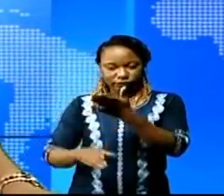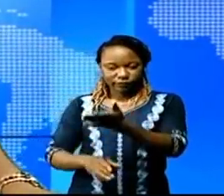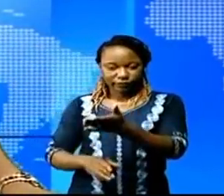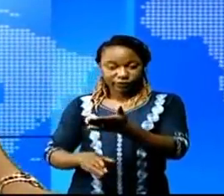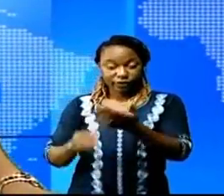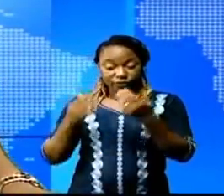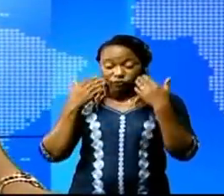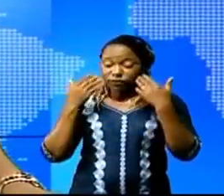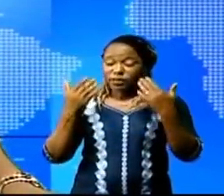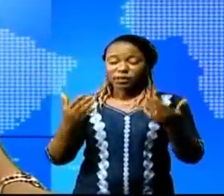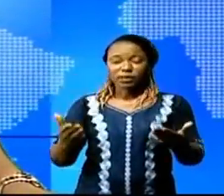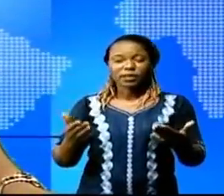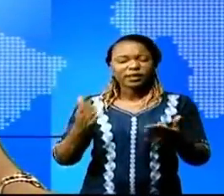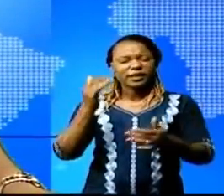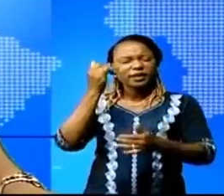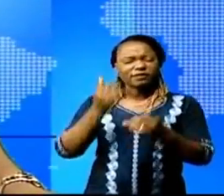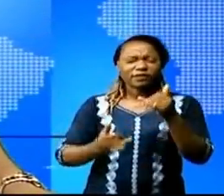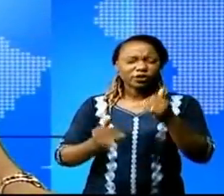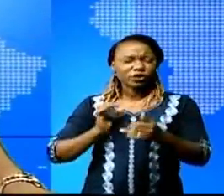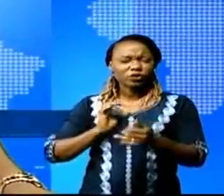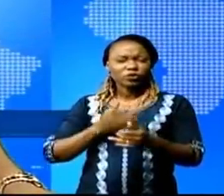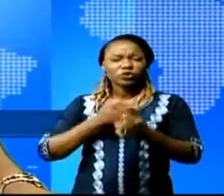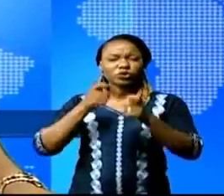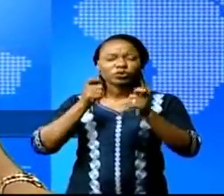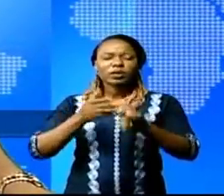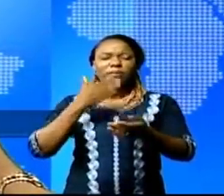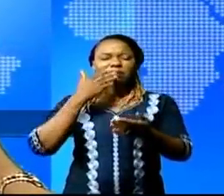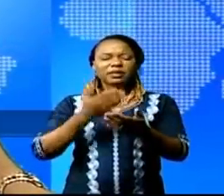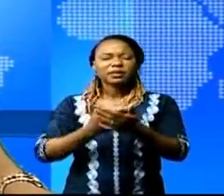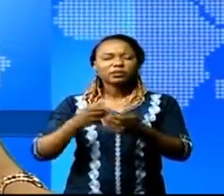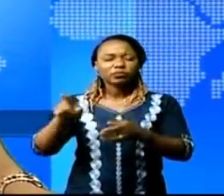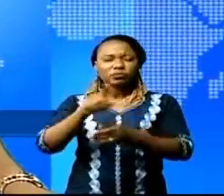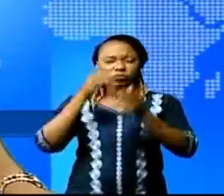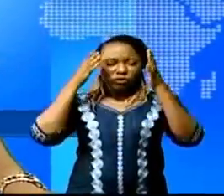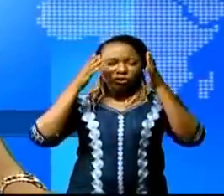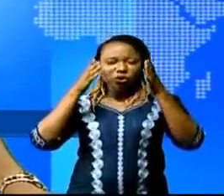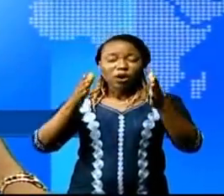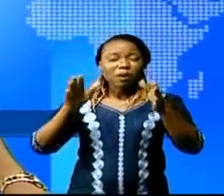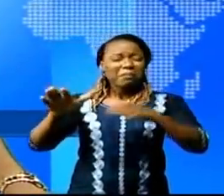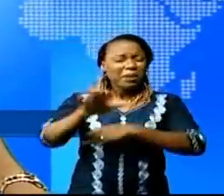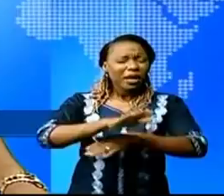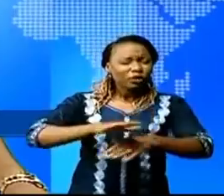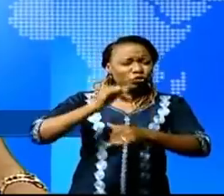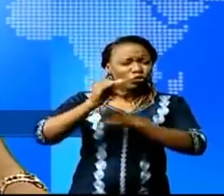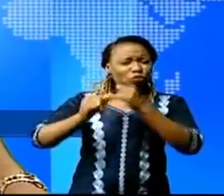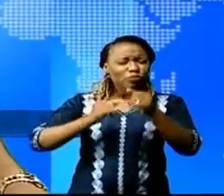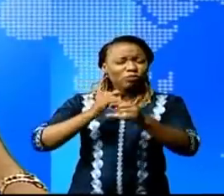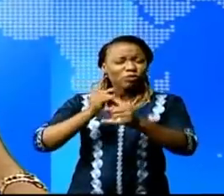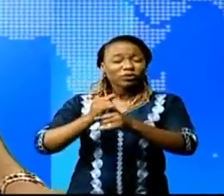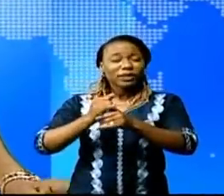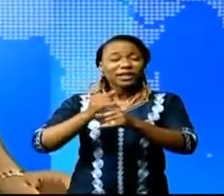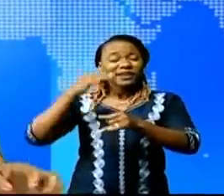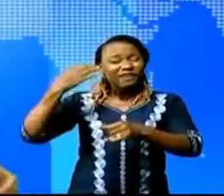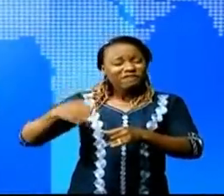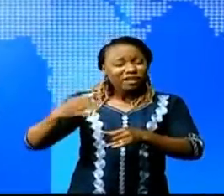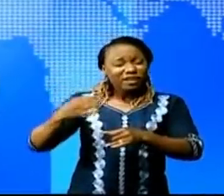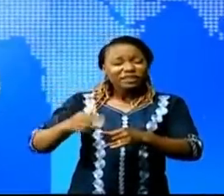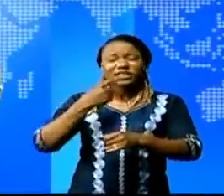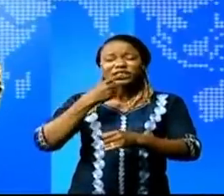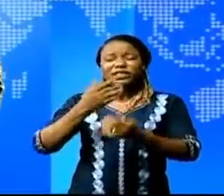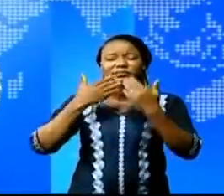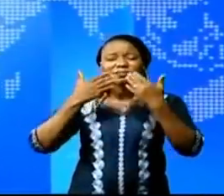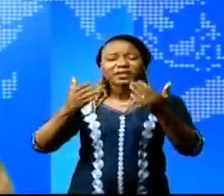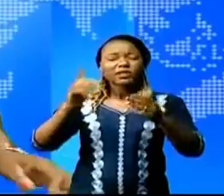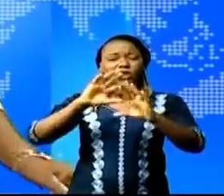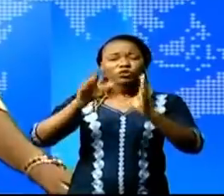C'est donc la fin de ce journal. Mesdames et messieurs, merci de nous avoir suivis partout dans le monde. Sandra Nyangui va me remplacer sur ce même plateau pour